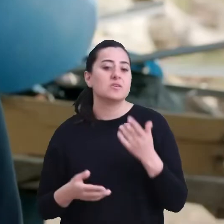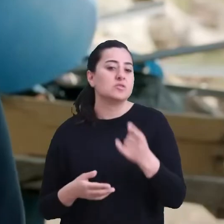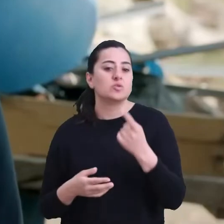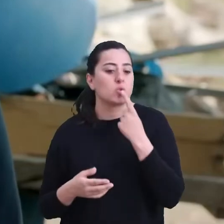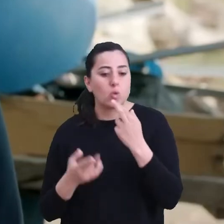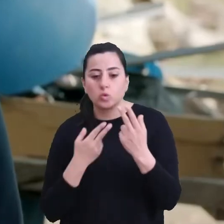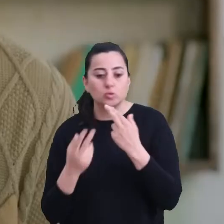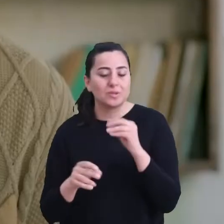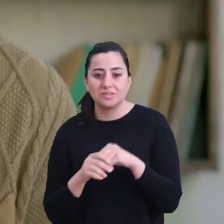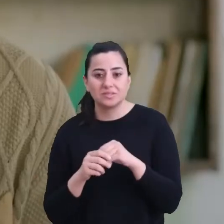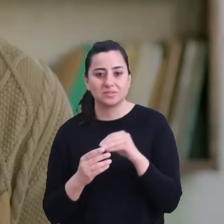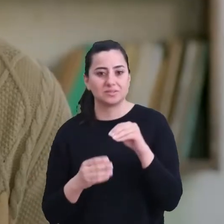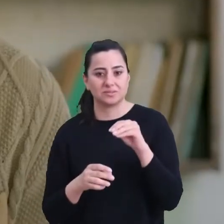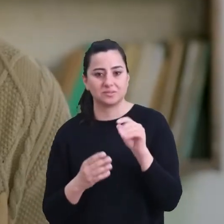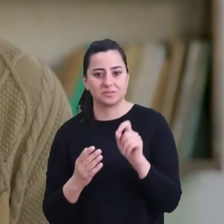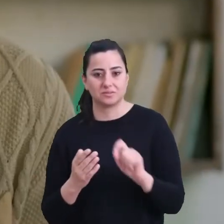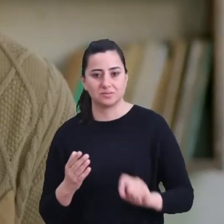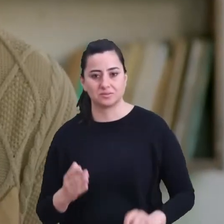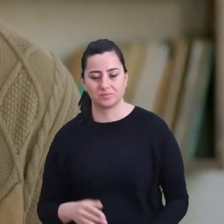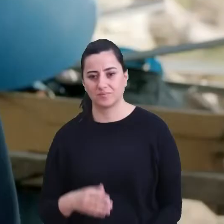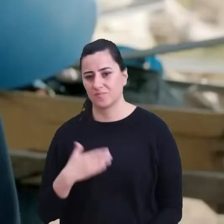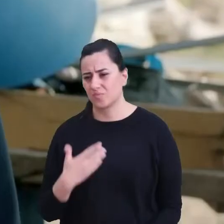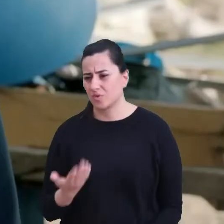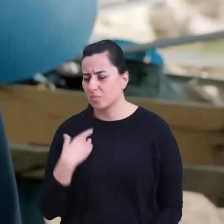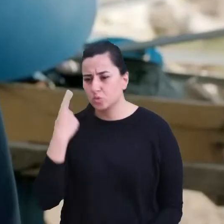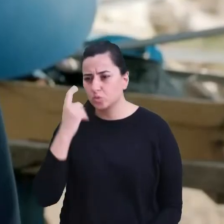söyleyeceğiniz sözler yani. He. Ulan